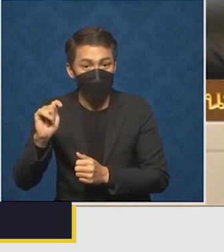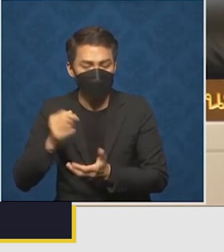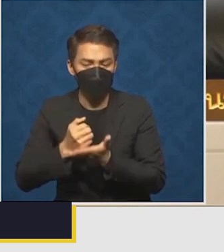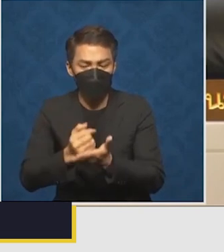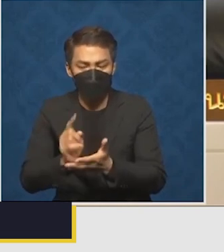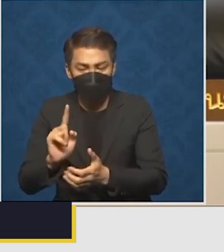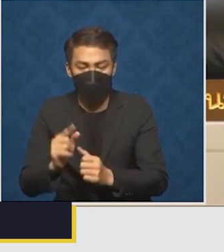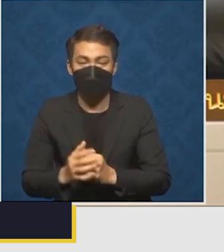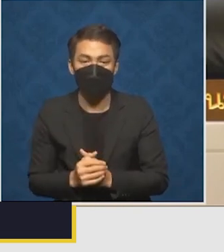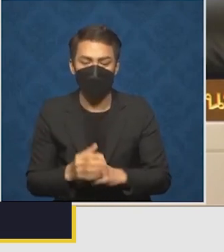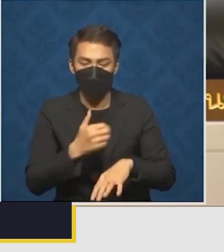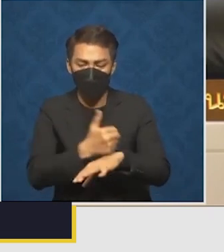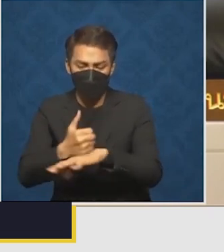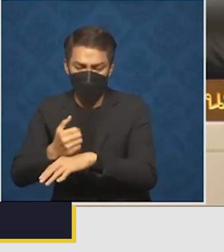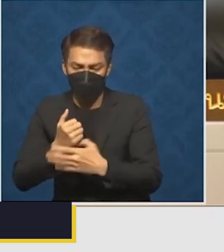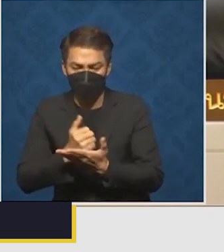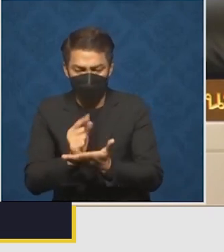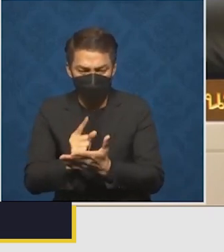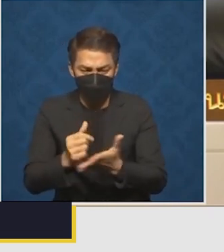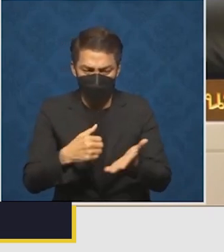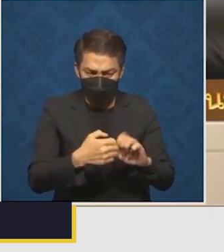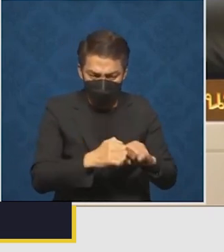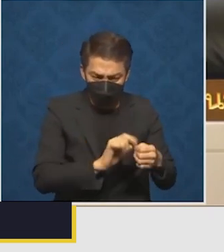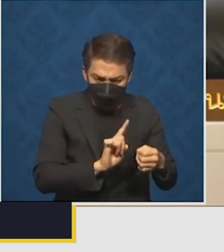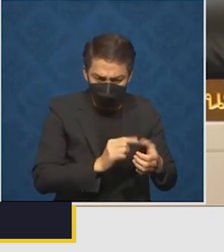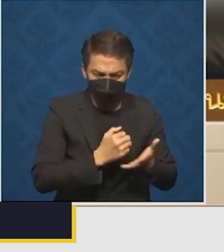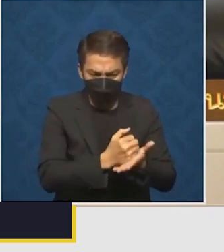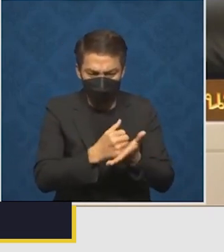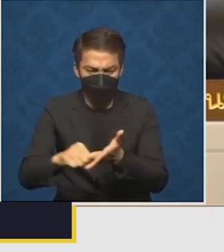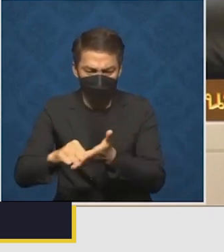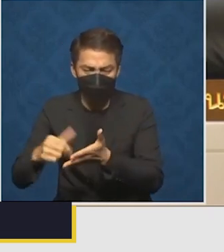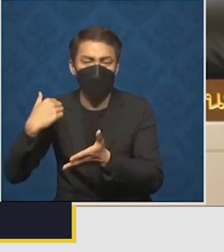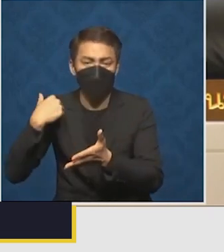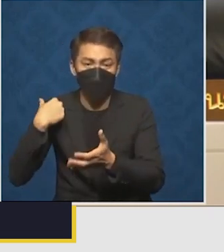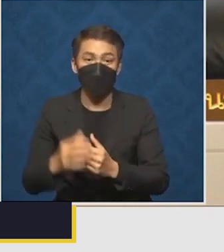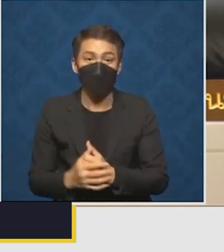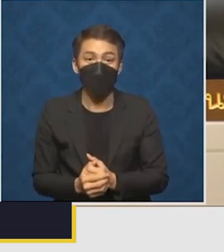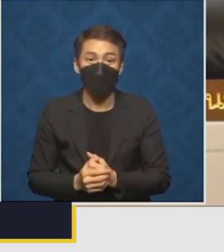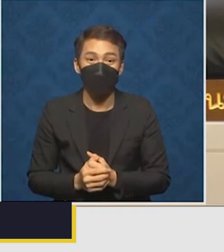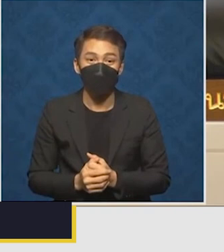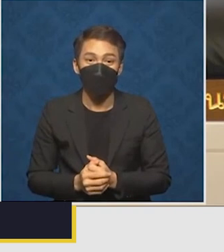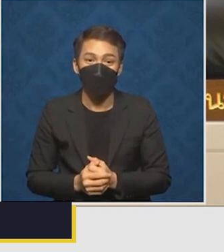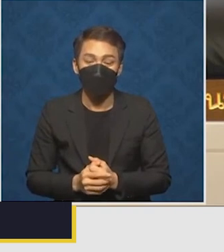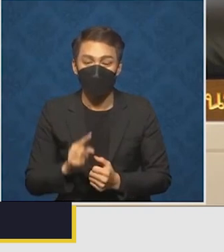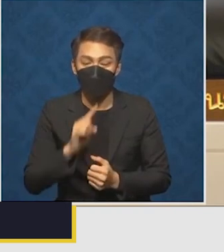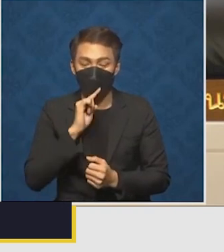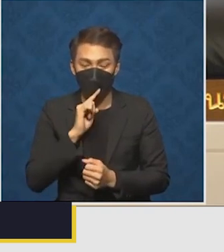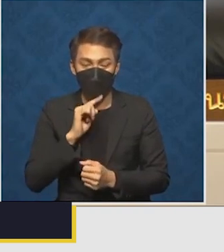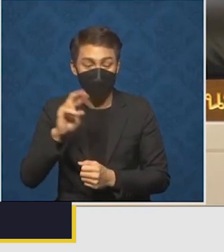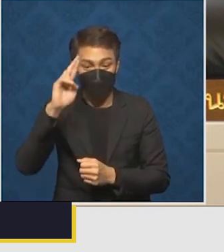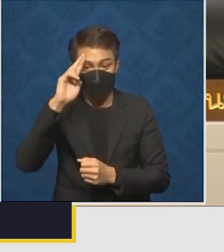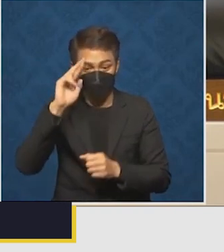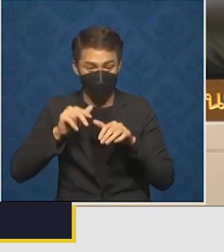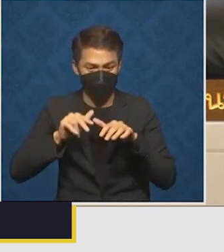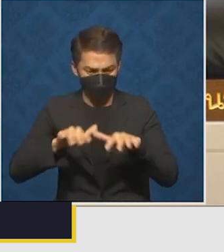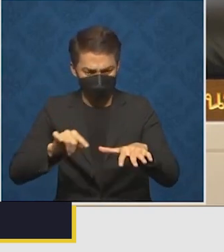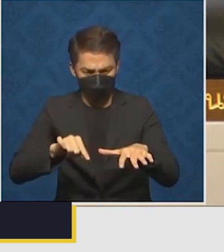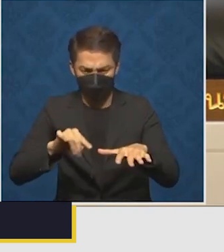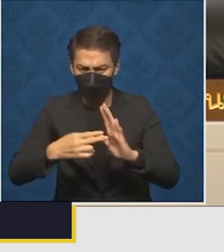กประยุทธ์เนี่ยเขาไม่ค่อยที่จะได้ฟังความคิดเห็นของประชาชน นะคะ